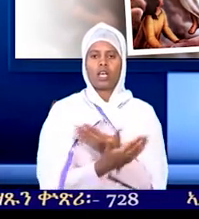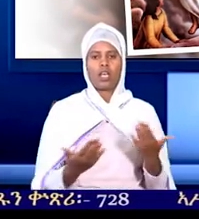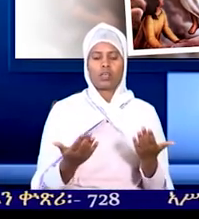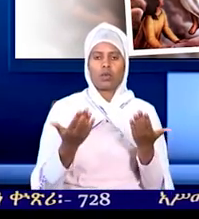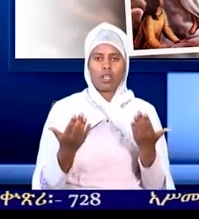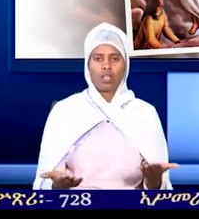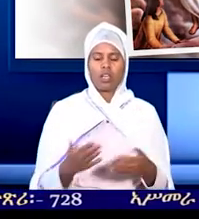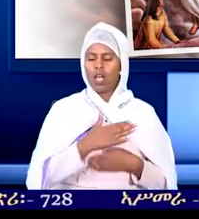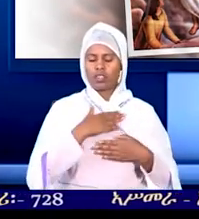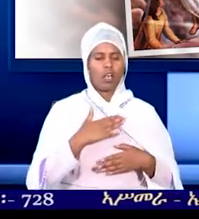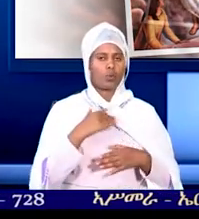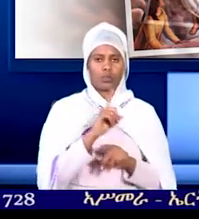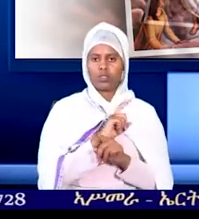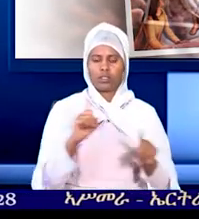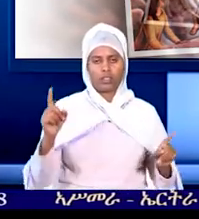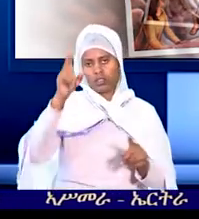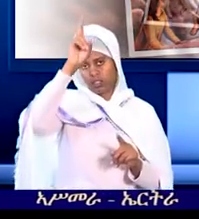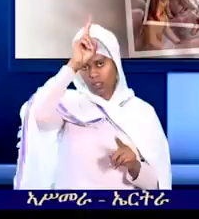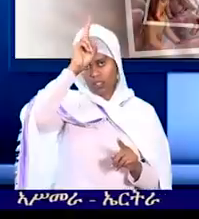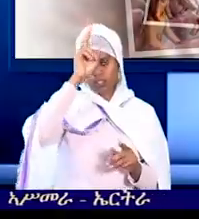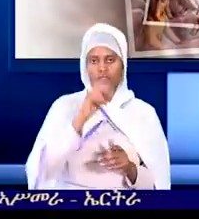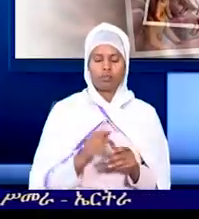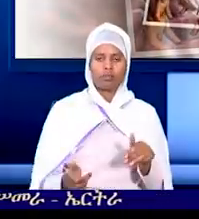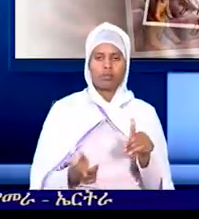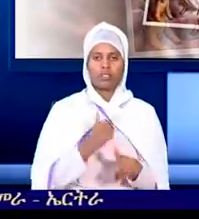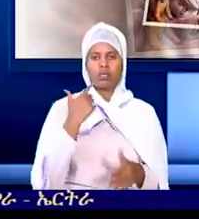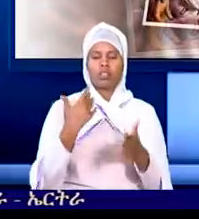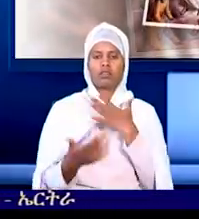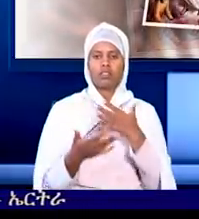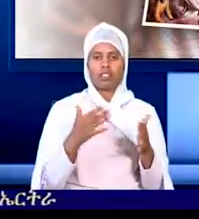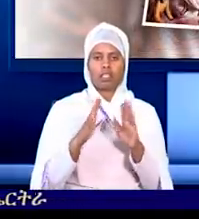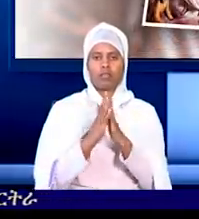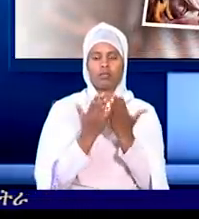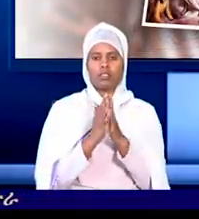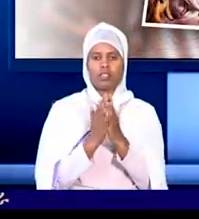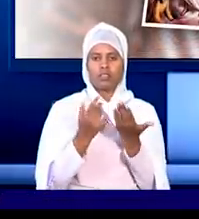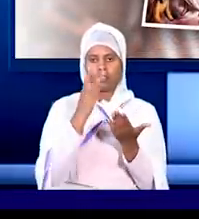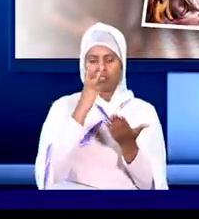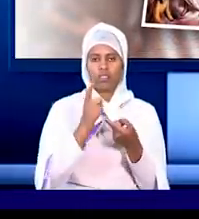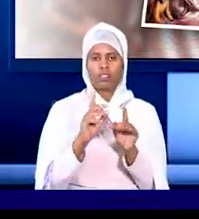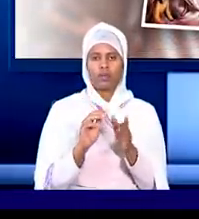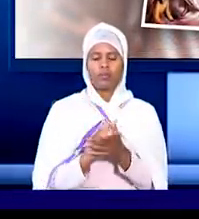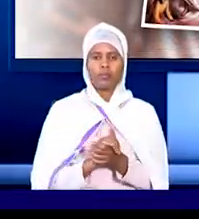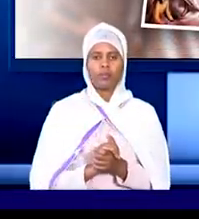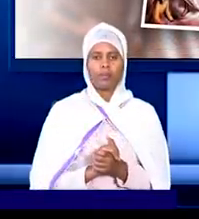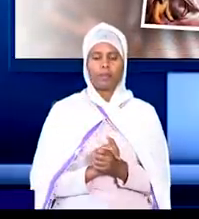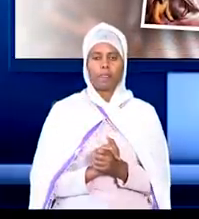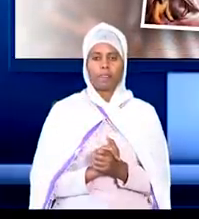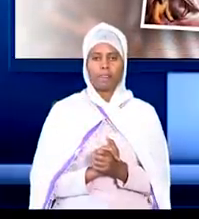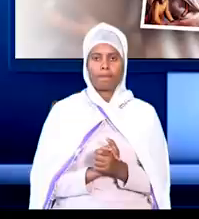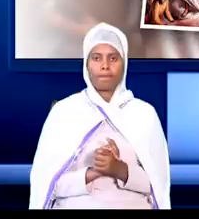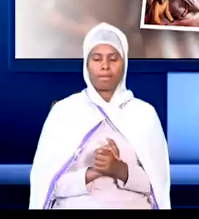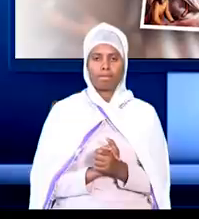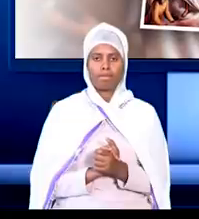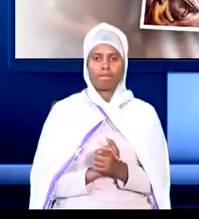ንሱ ግን ተሓጒስላ ኣይወዓለን። መጀመርታ ፍጥረት ናብ መፅሓፈ ቀሌሜጦስ